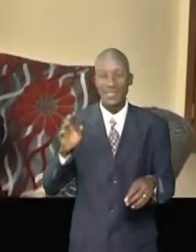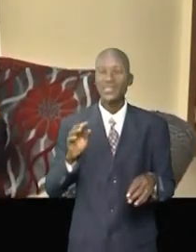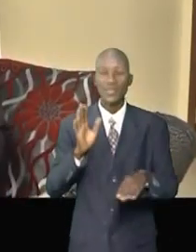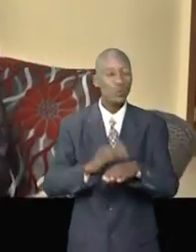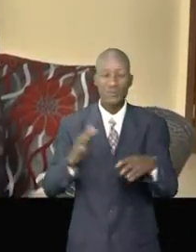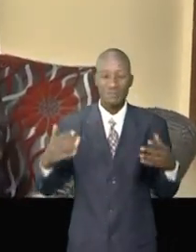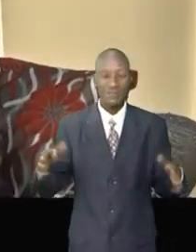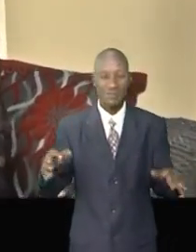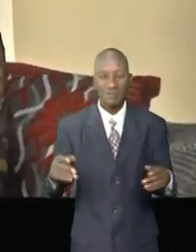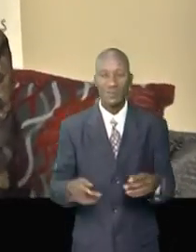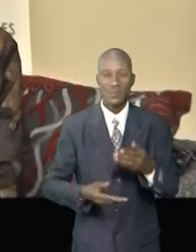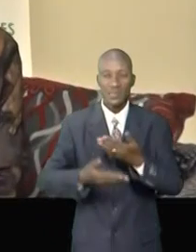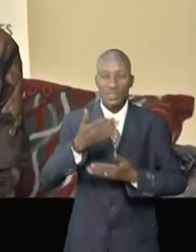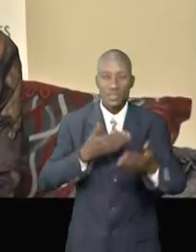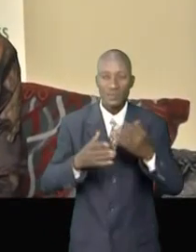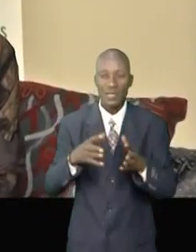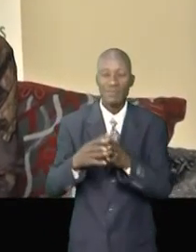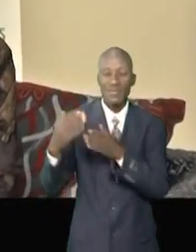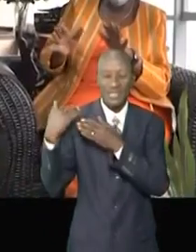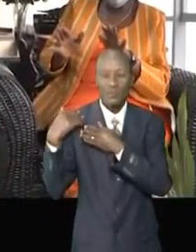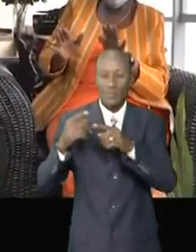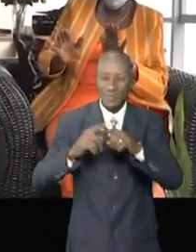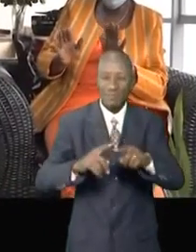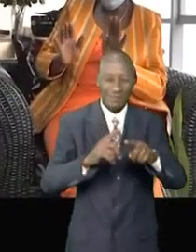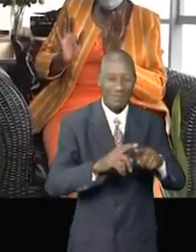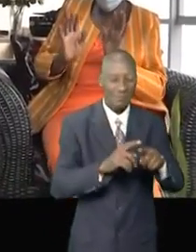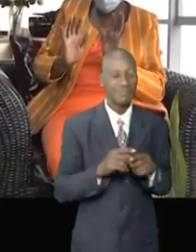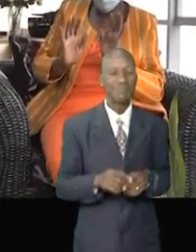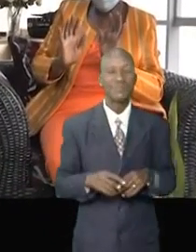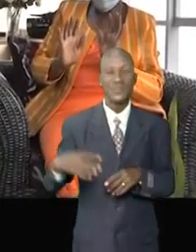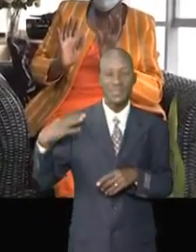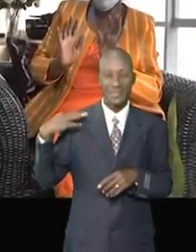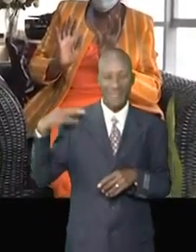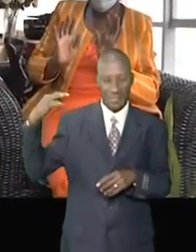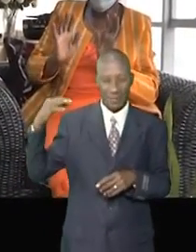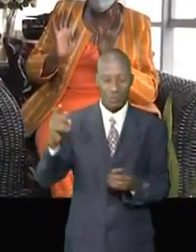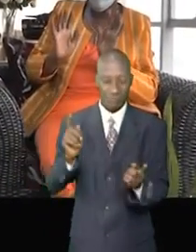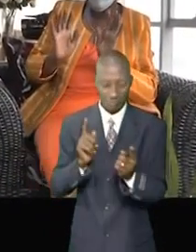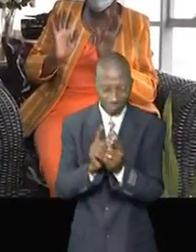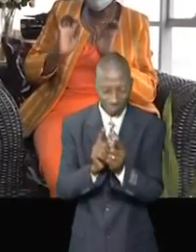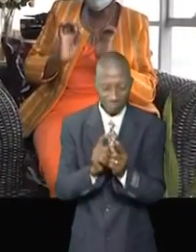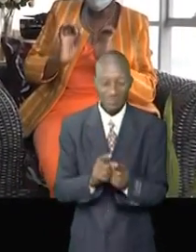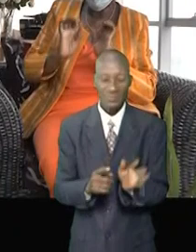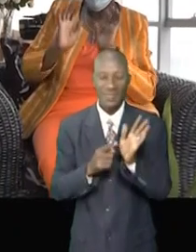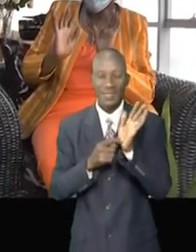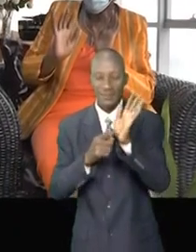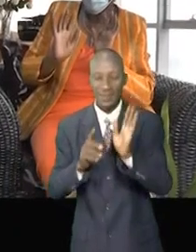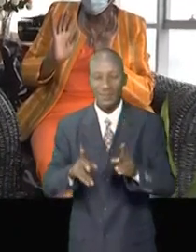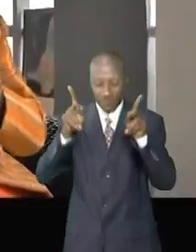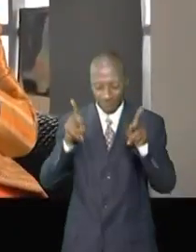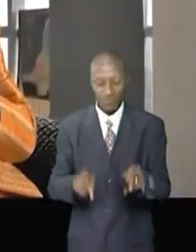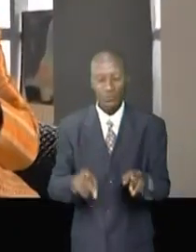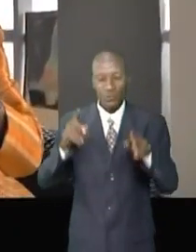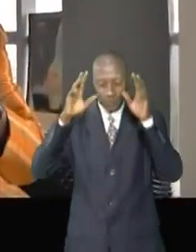sites et échanges avec différents responsables du pays. Cette délégation a été reçue par la représentante personnelle du chef de l'État à